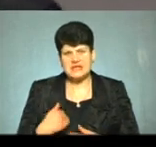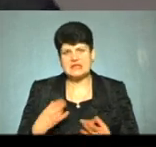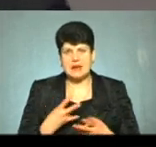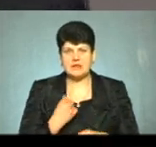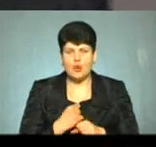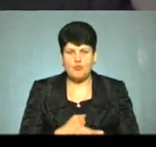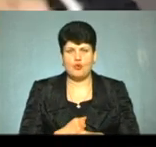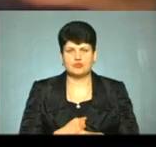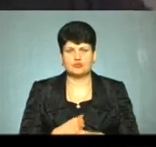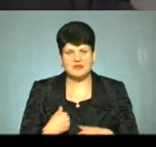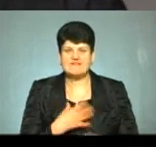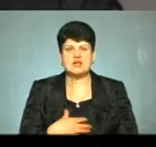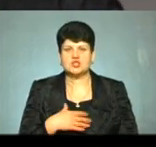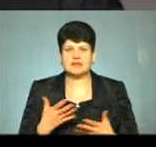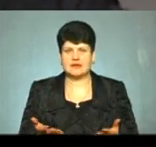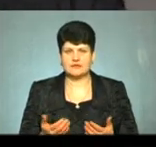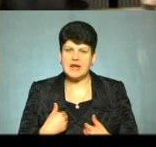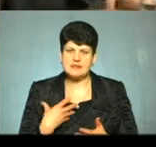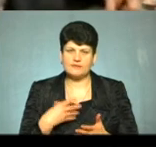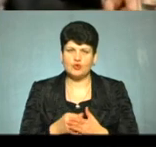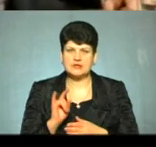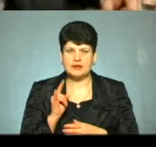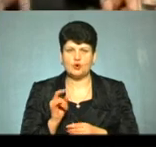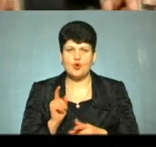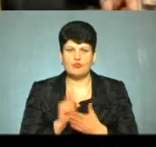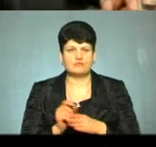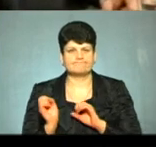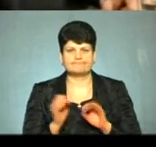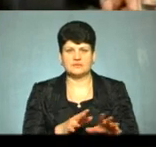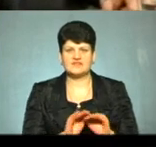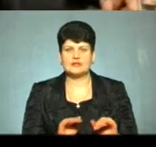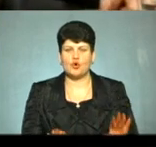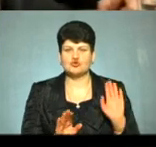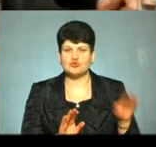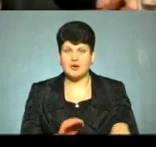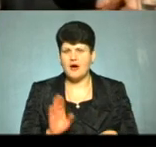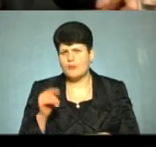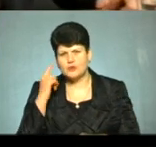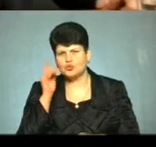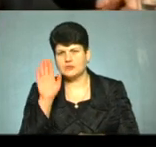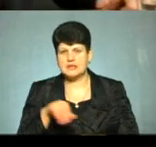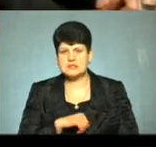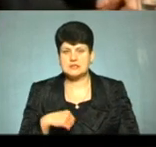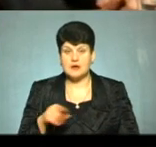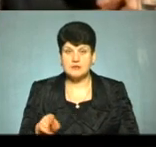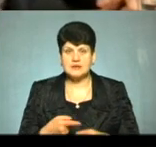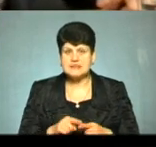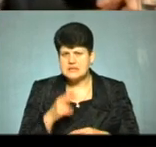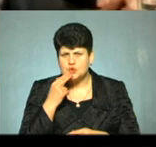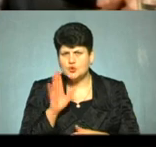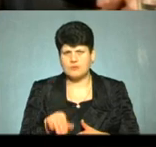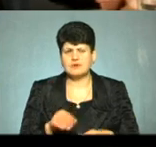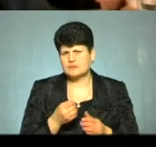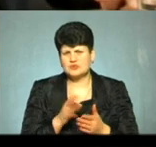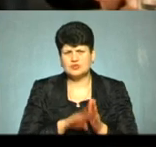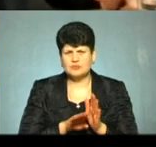треба на роботу, мені важливіше, ніж всім вам. Тому я свою дитину обов'язково відвезу в садочок. А ви вже там потім якось викручуєтесь. Ну це ж всього лише